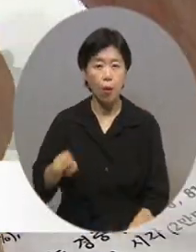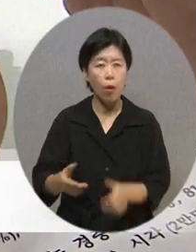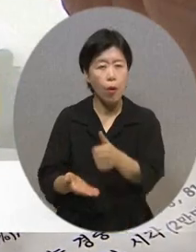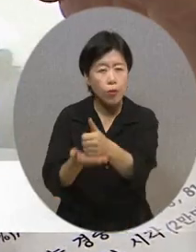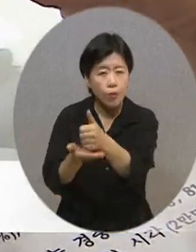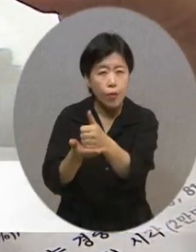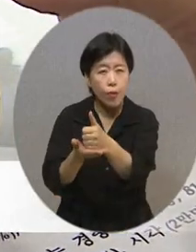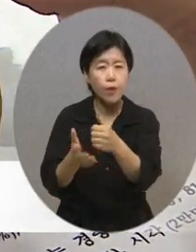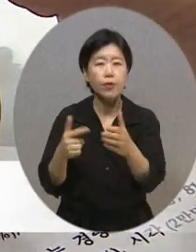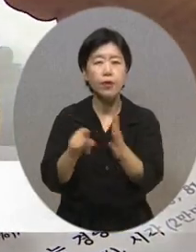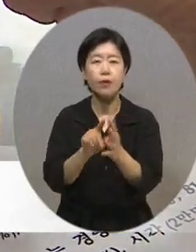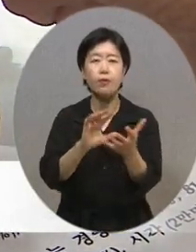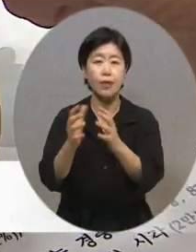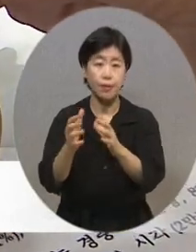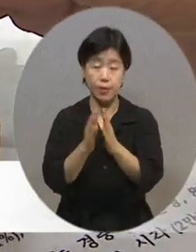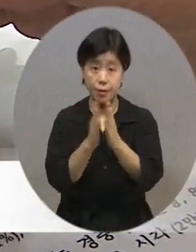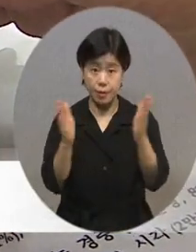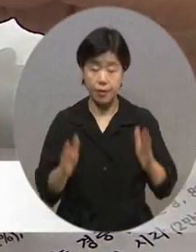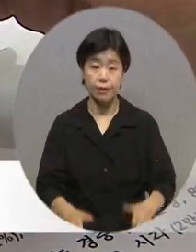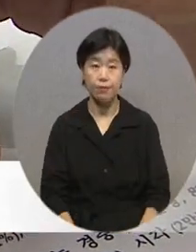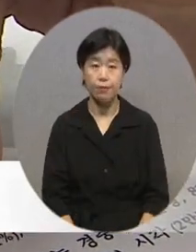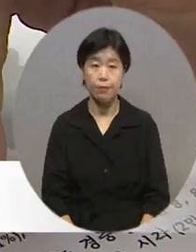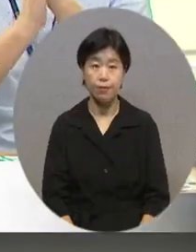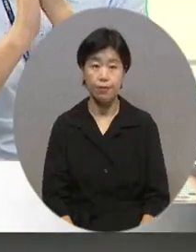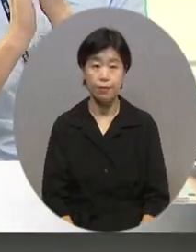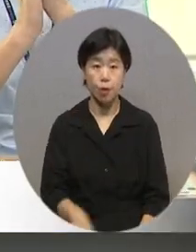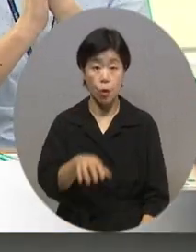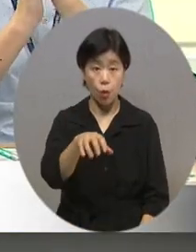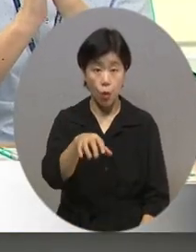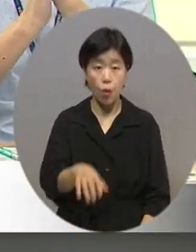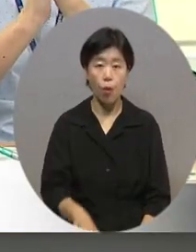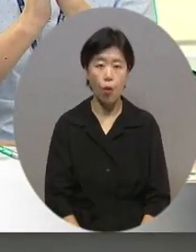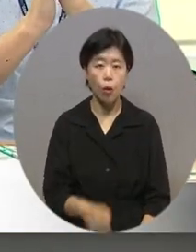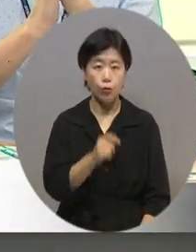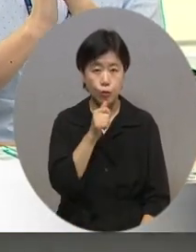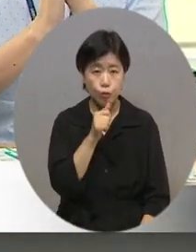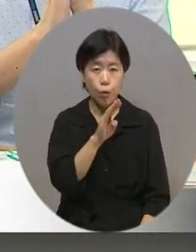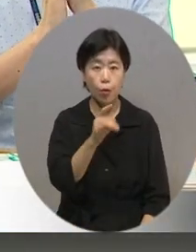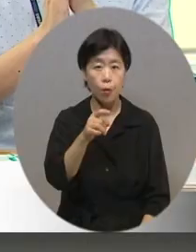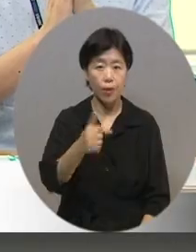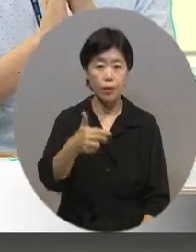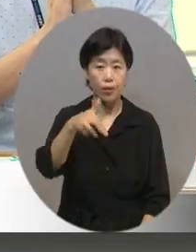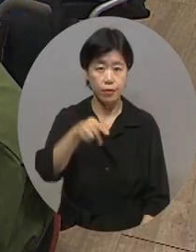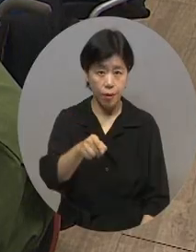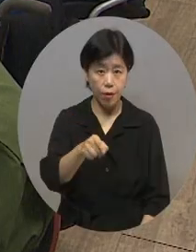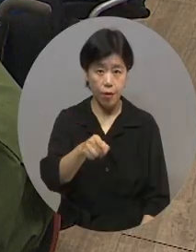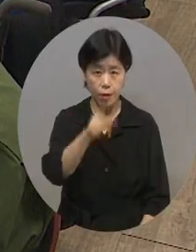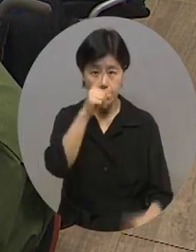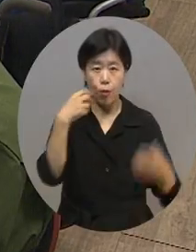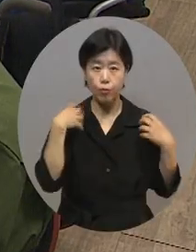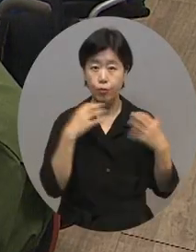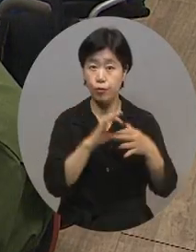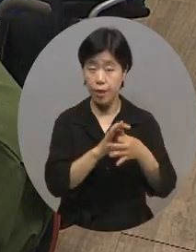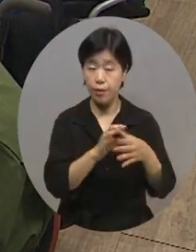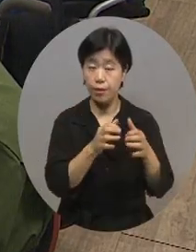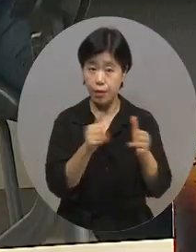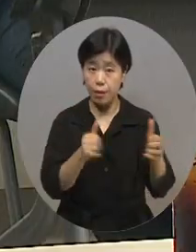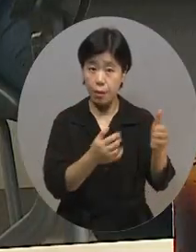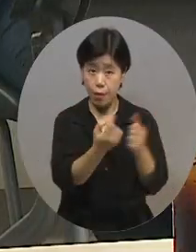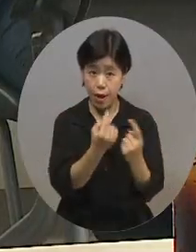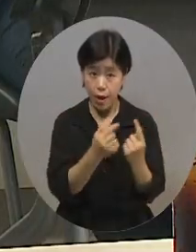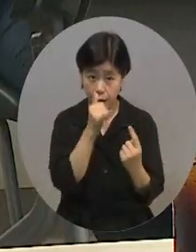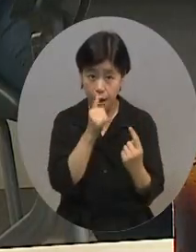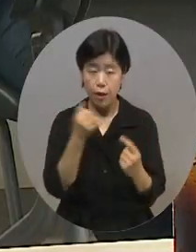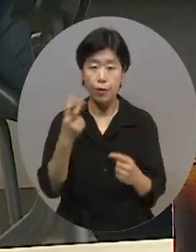활동 촉진 간담회가 열렸습니다. 자리에는 중소벤처기업부 김성섭 차관을 비롯해 장애인 기업체